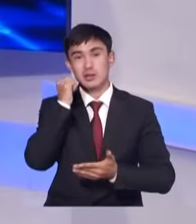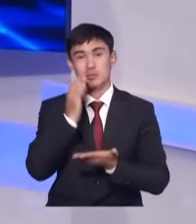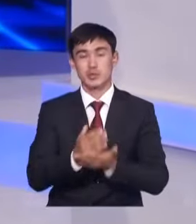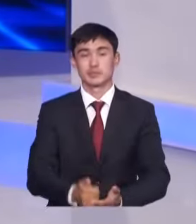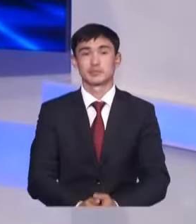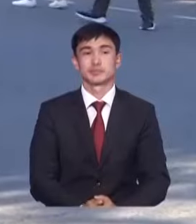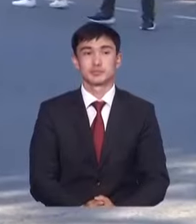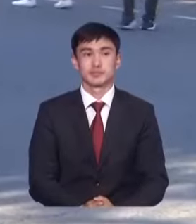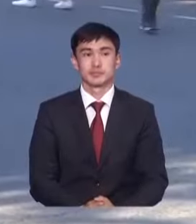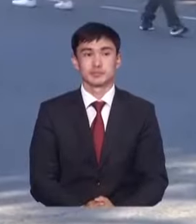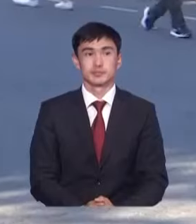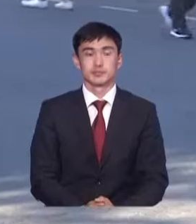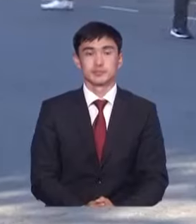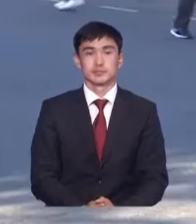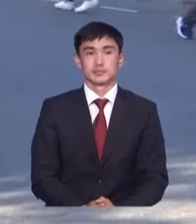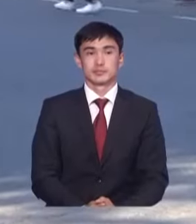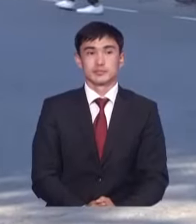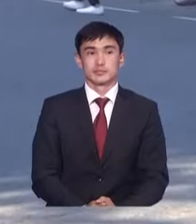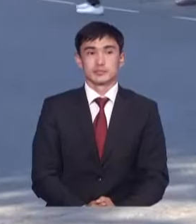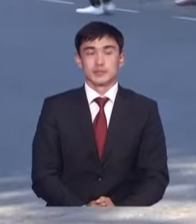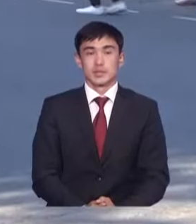бар.